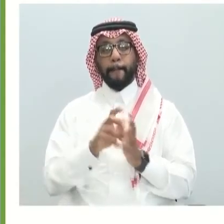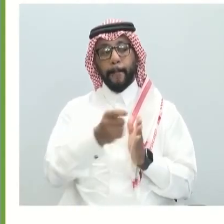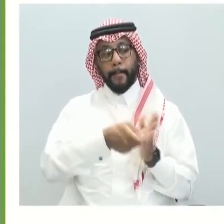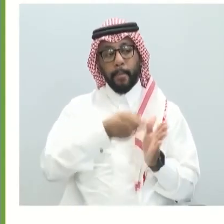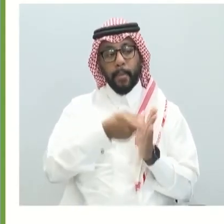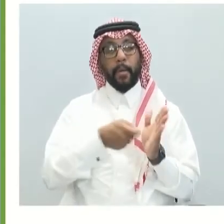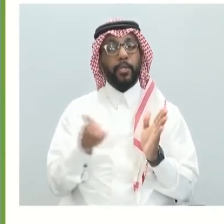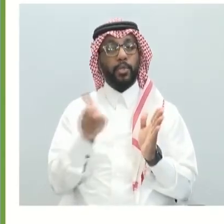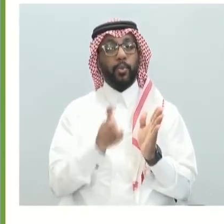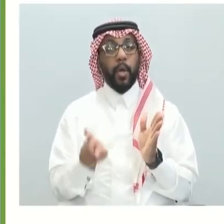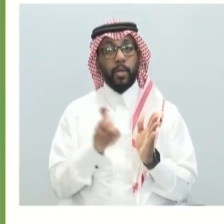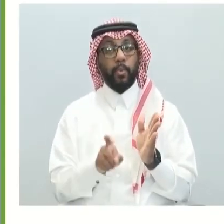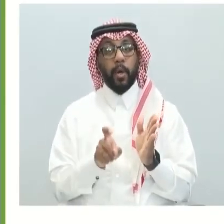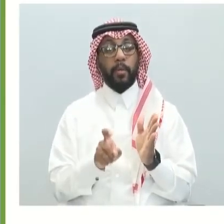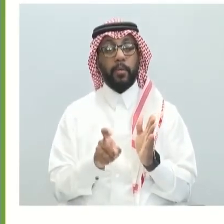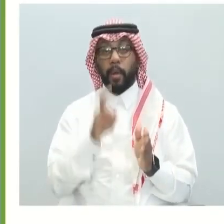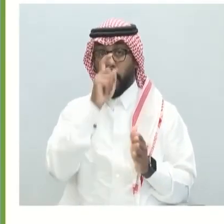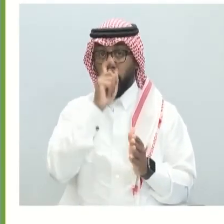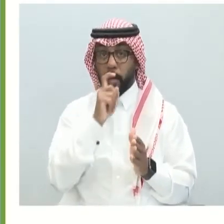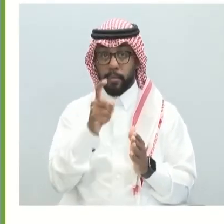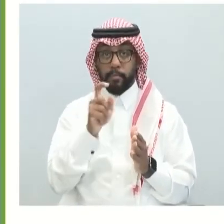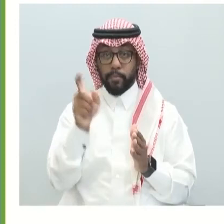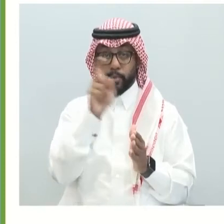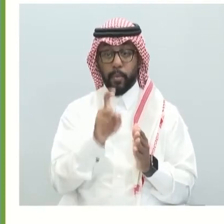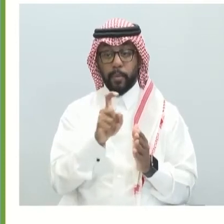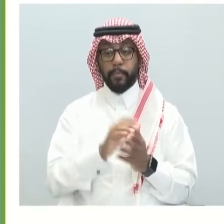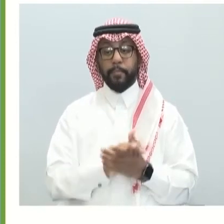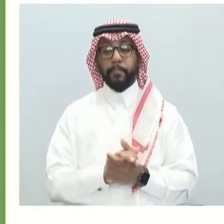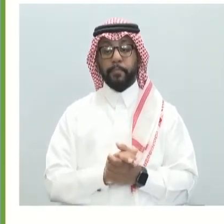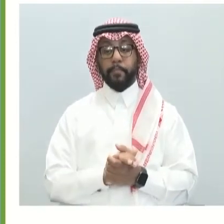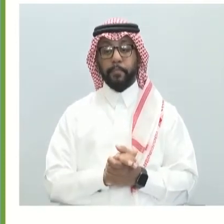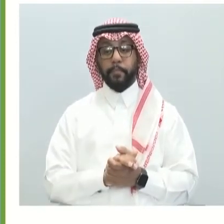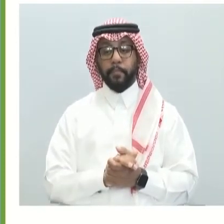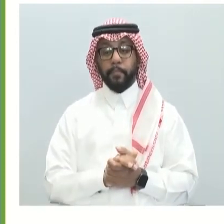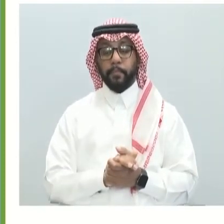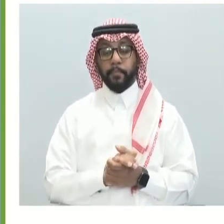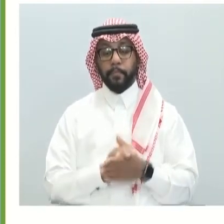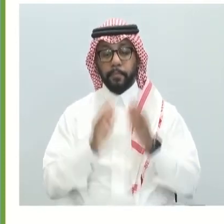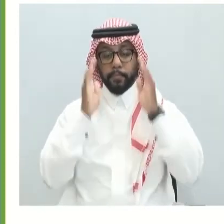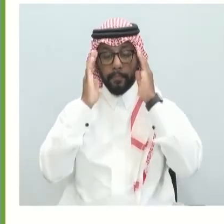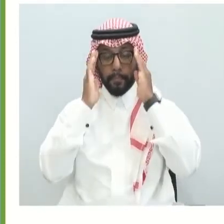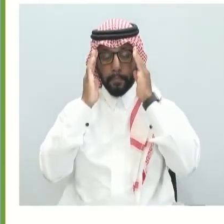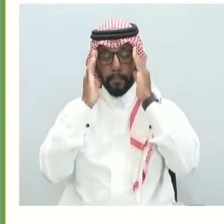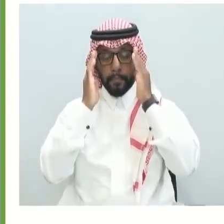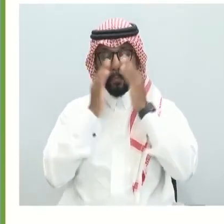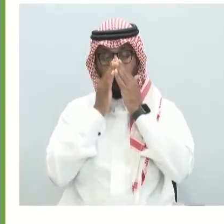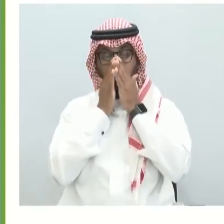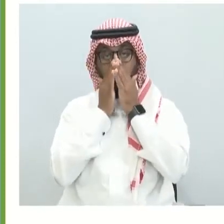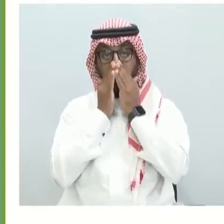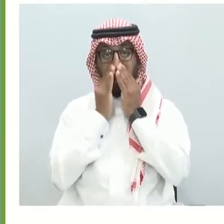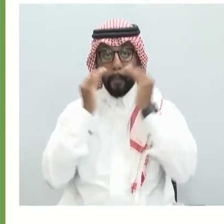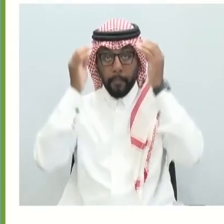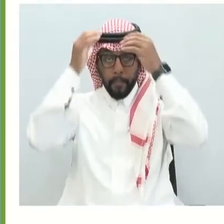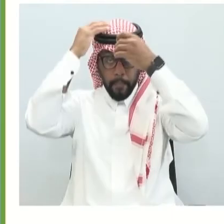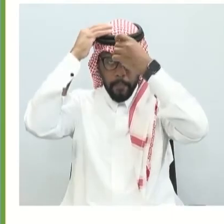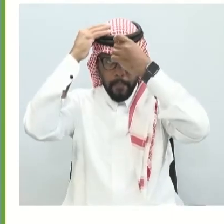مناسب لهذه الفكره ثم نجيب عنه من الذاكره ثم ندون الاجابه